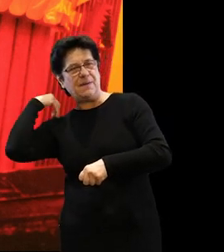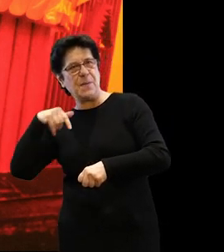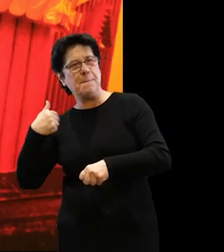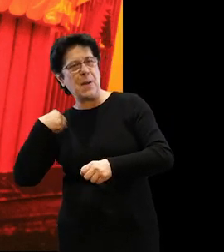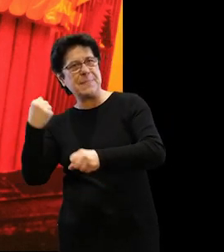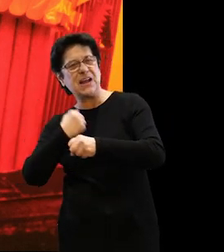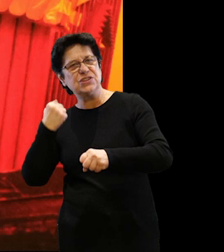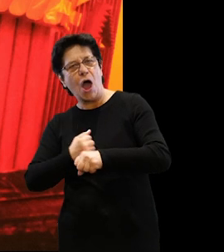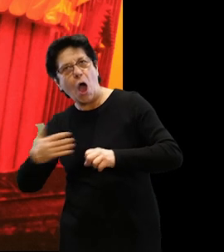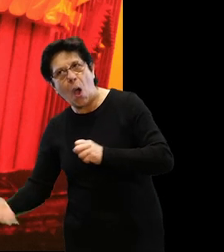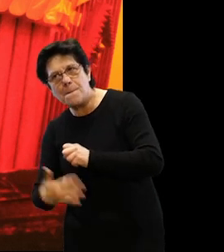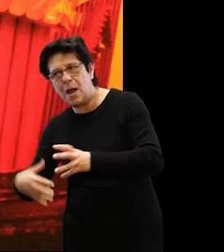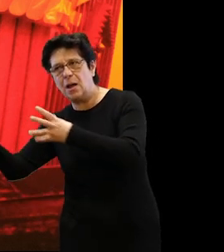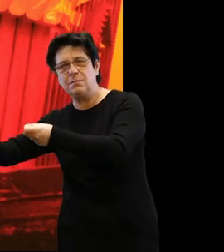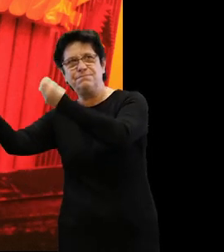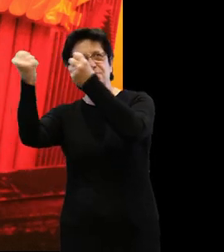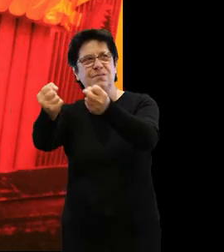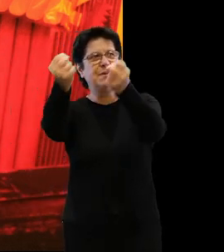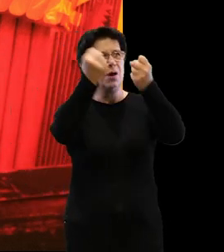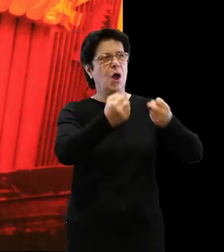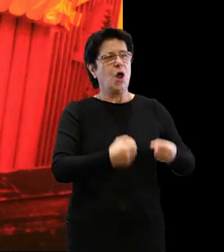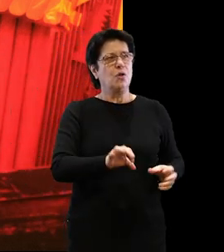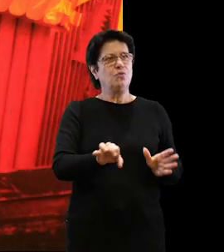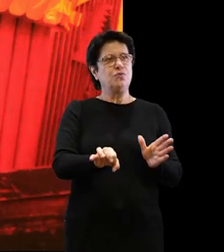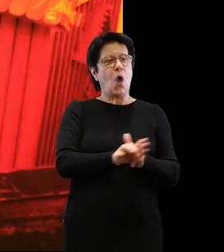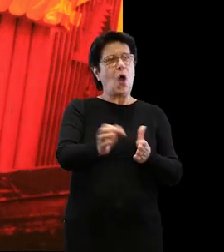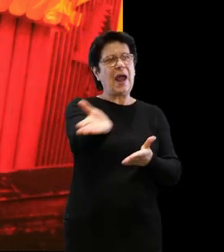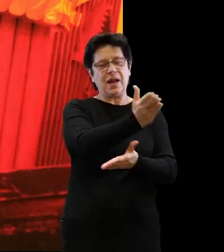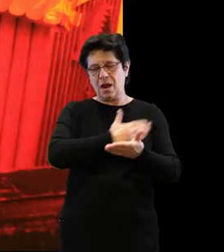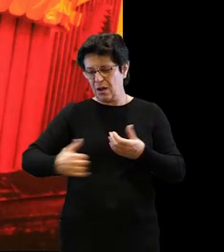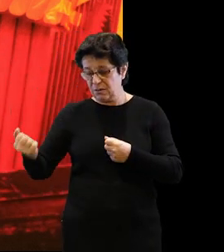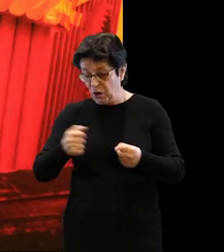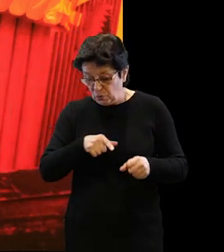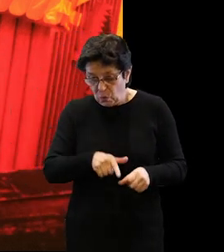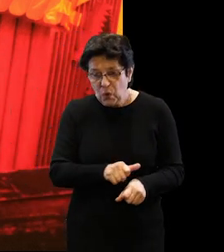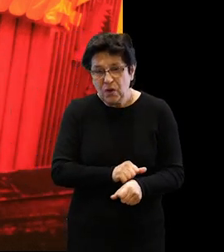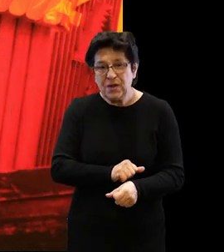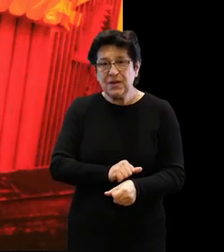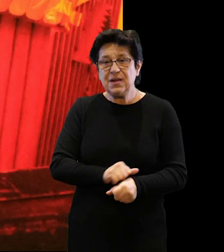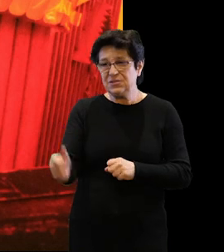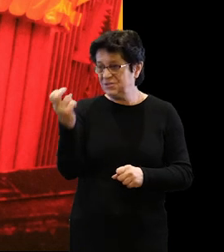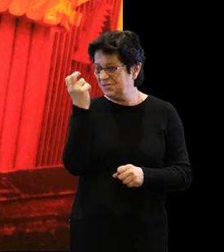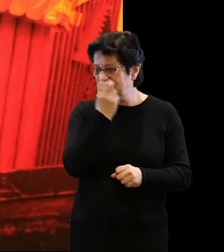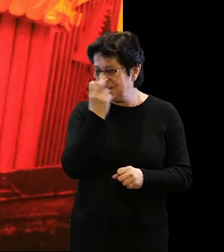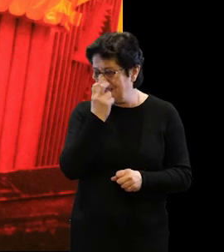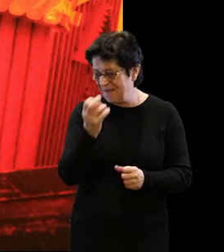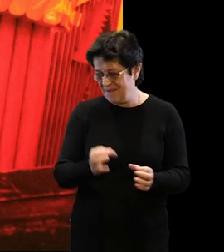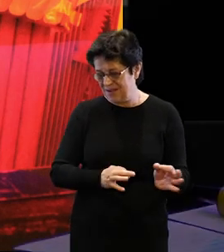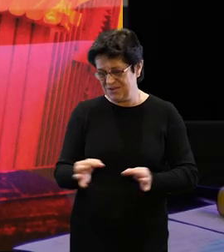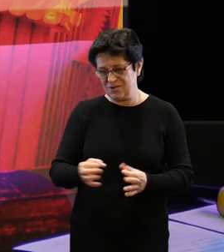kopalni przywieźli to jak mienie tutaj do kraju to ta historia jest ciekawsza niż ta